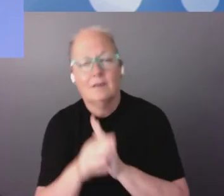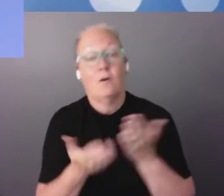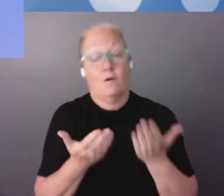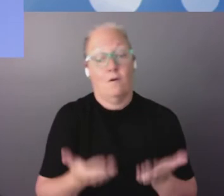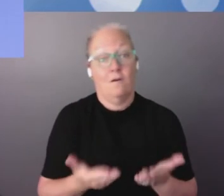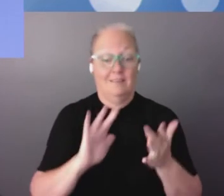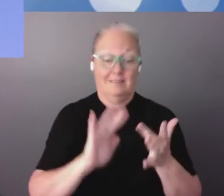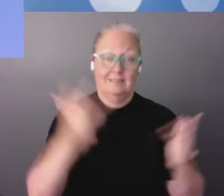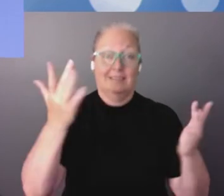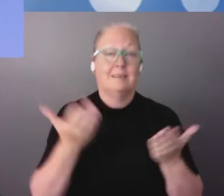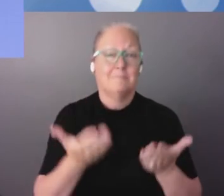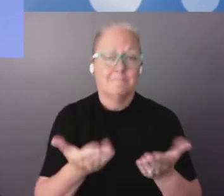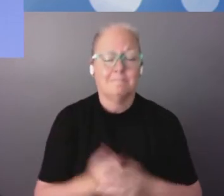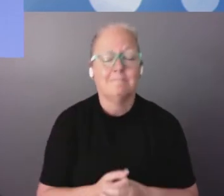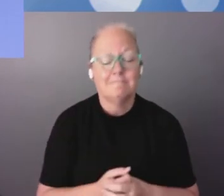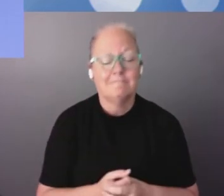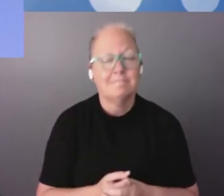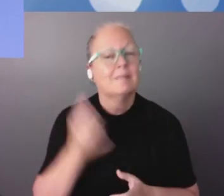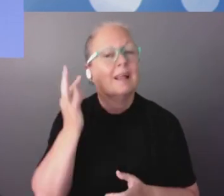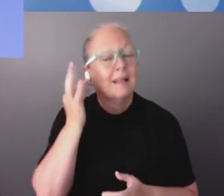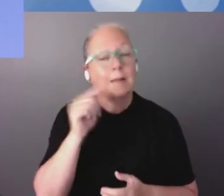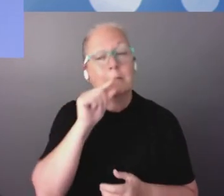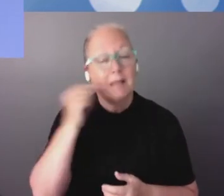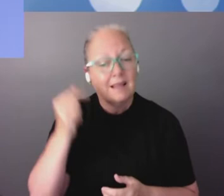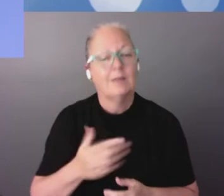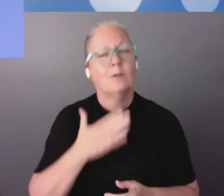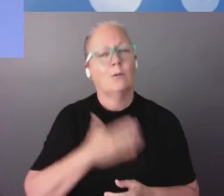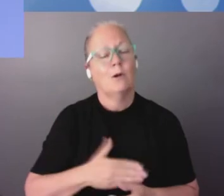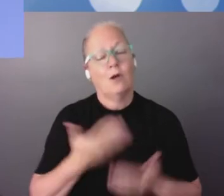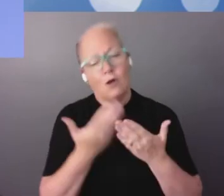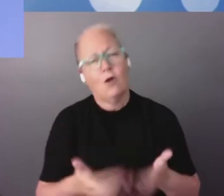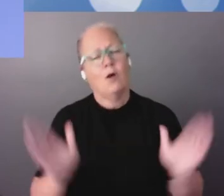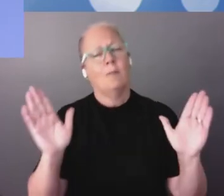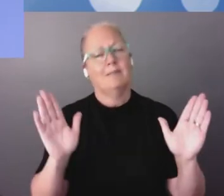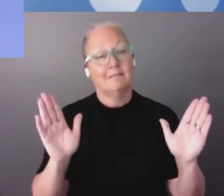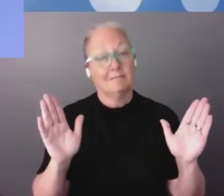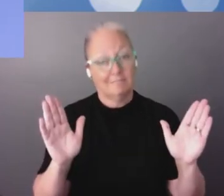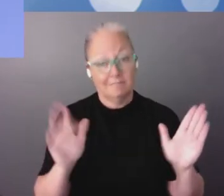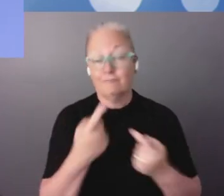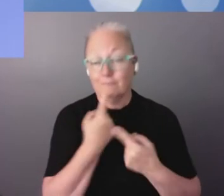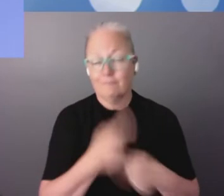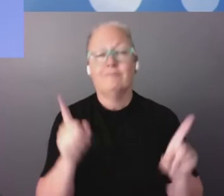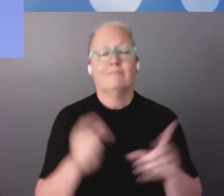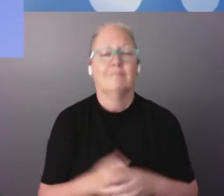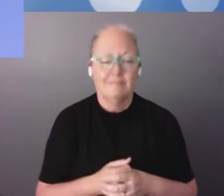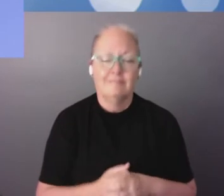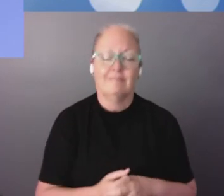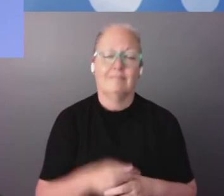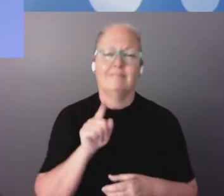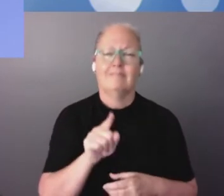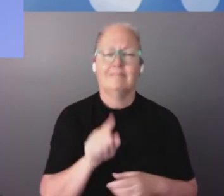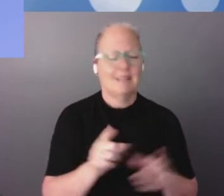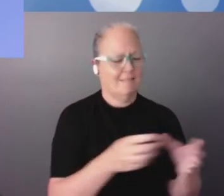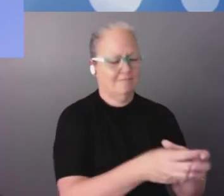centre du débat global sur le développement de l'Internet. Mesdames et messieurs, maintenant, le temps est venu